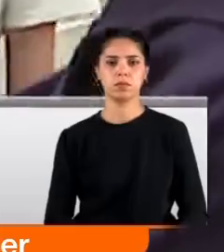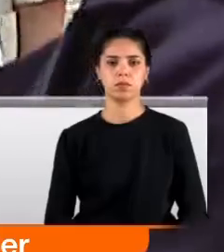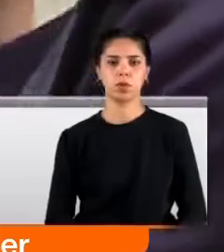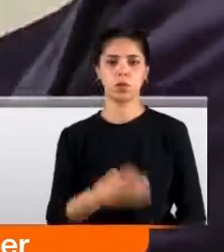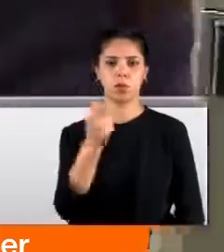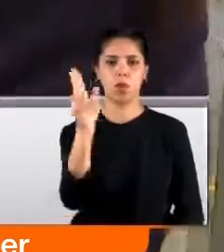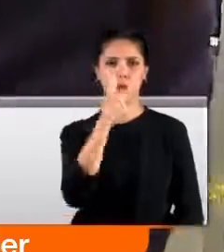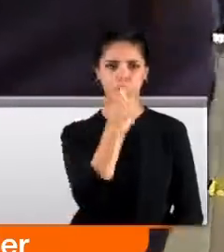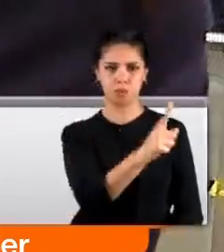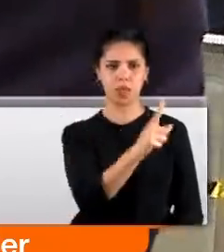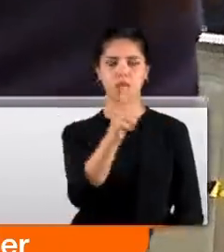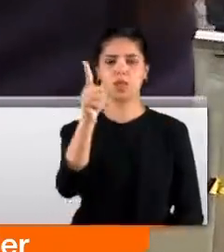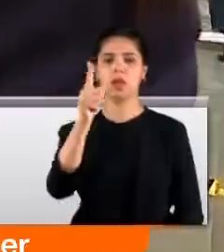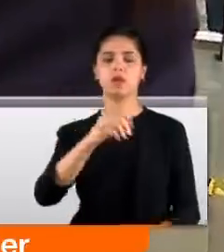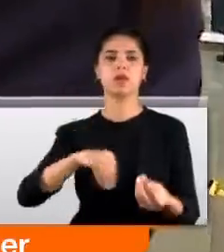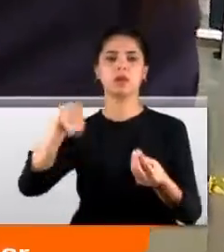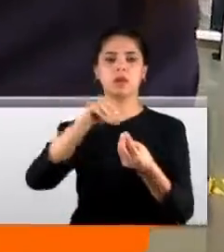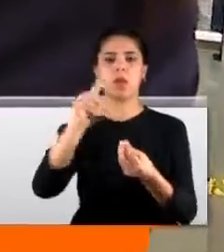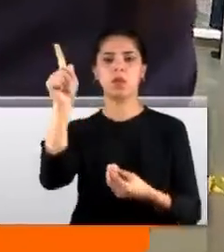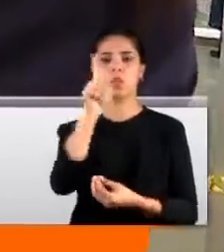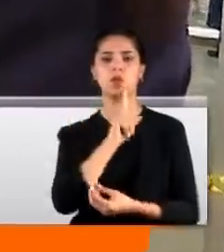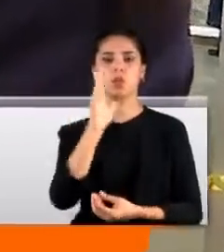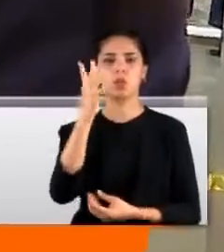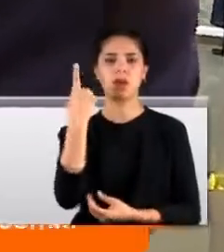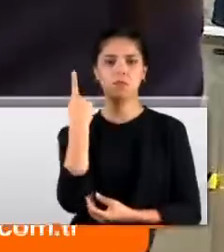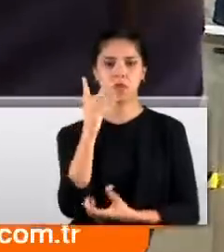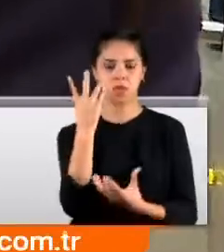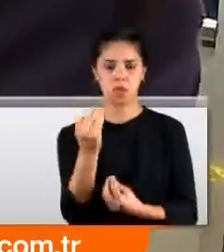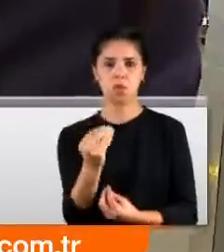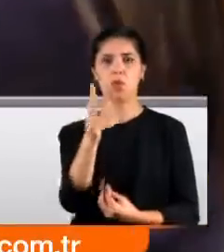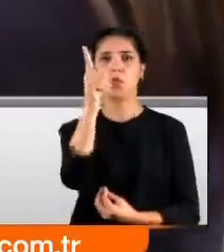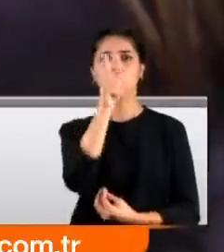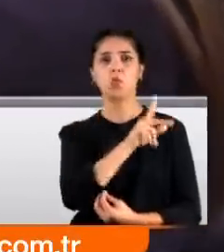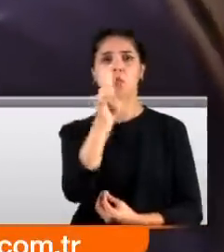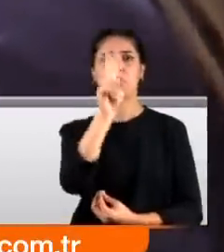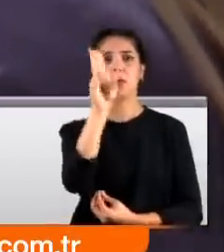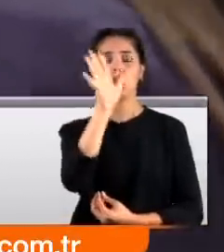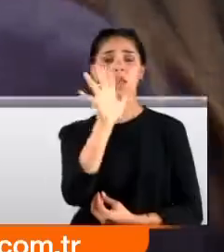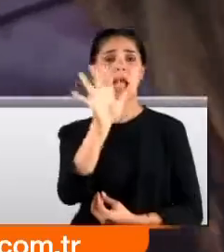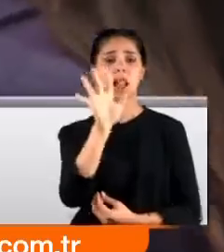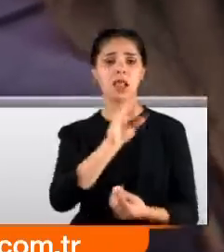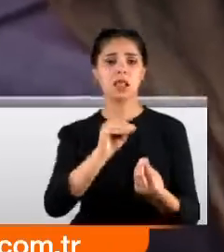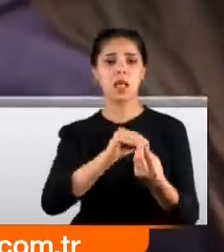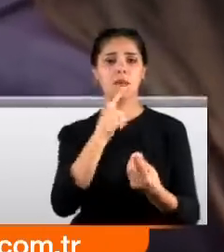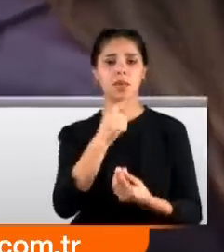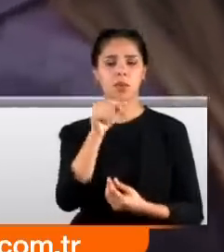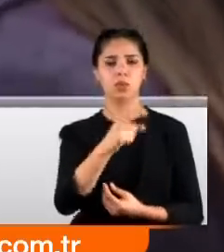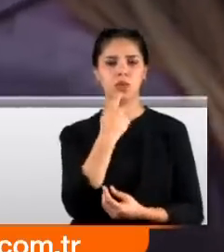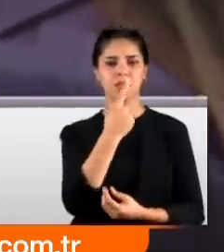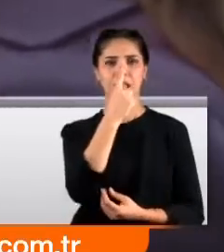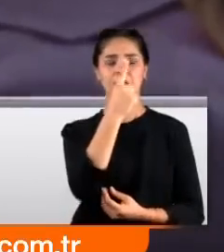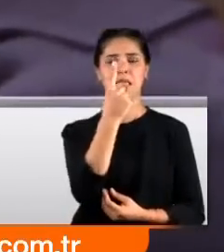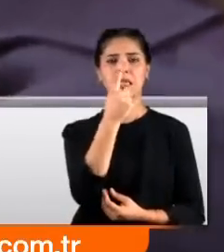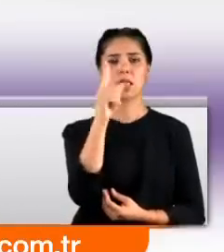Ücretim 30 binden 105 bine çıktı şu anda. Bu da %250 bir zam oranına denk geliyor. Geçen sene 16 bin ödedim. Bu sene 34 bin